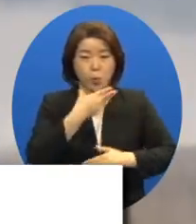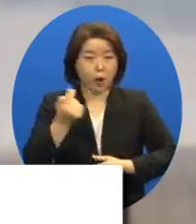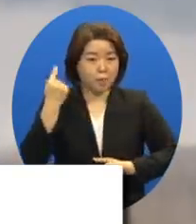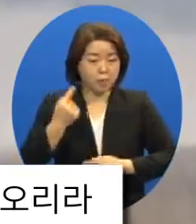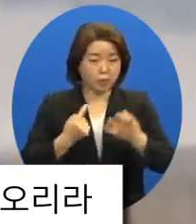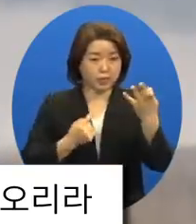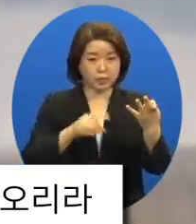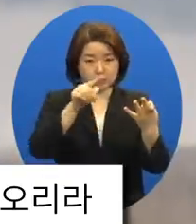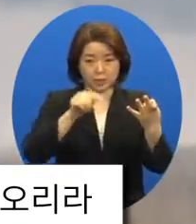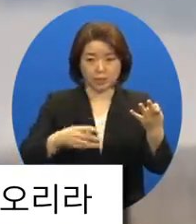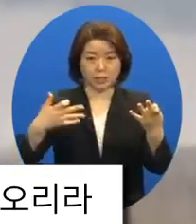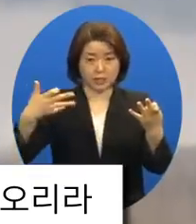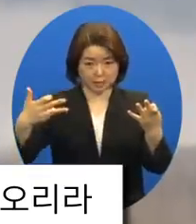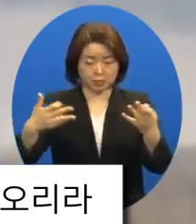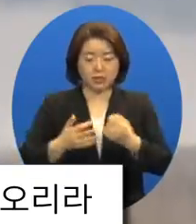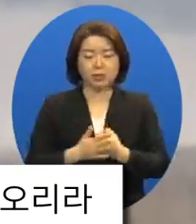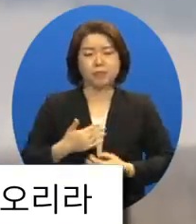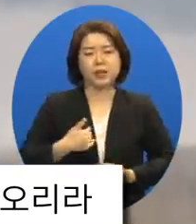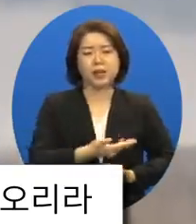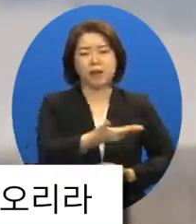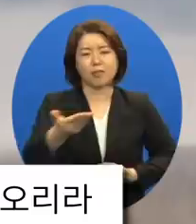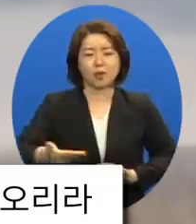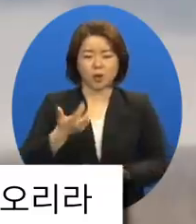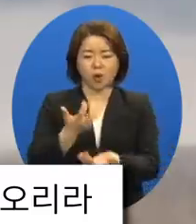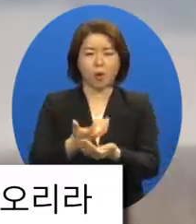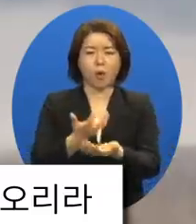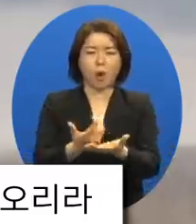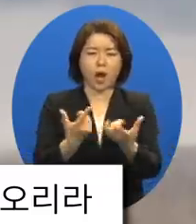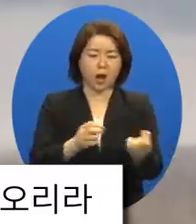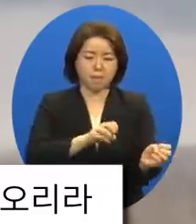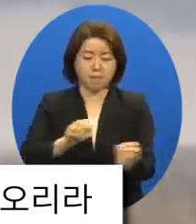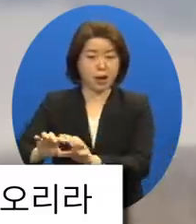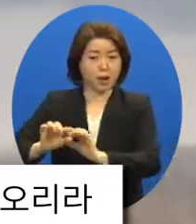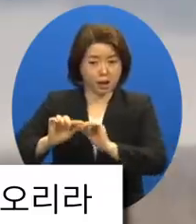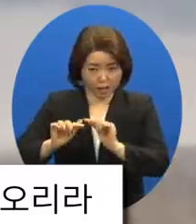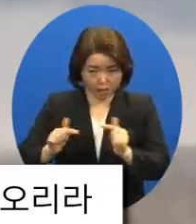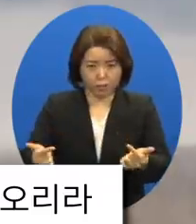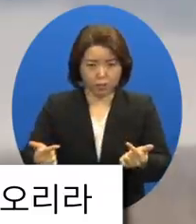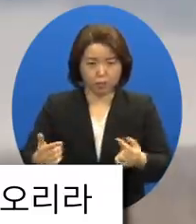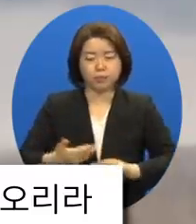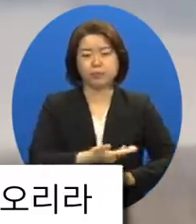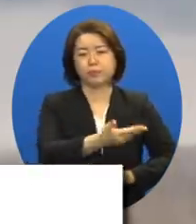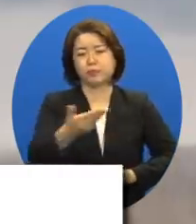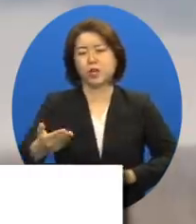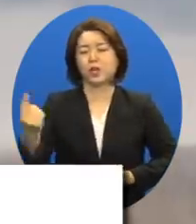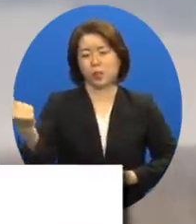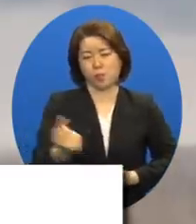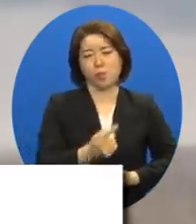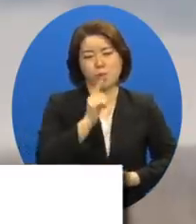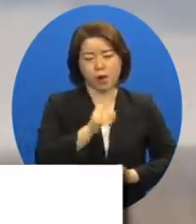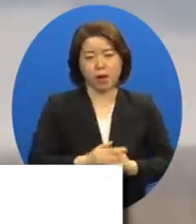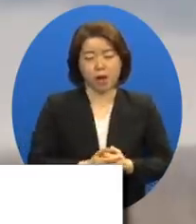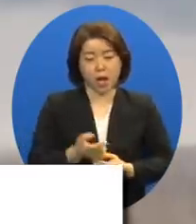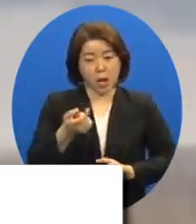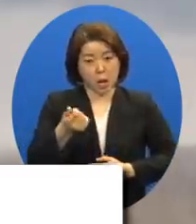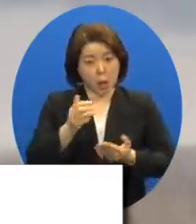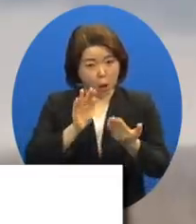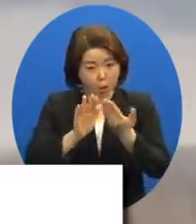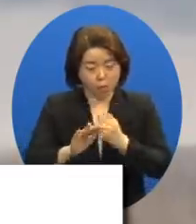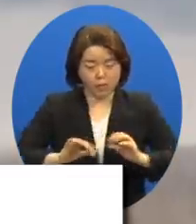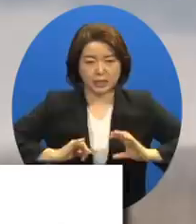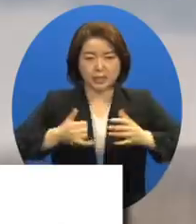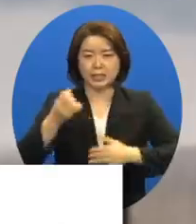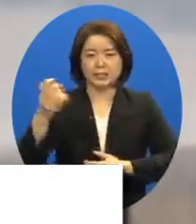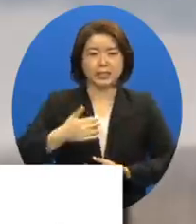19절에 내가 너희를 고아와 같이 버려두지 아니하고 너희에게로 오리라 조금 있으면 세상은 다시